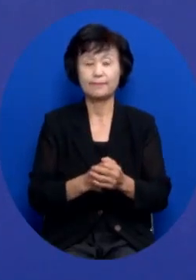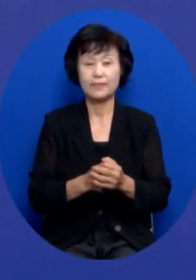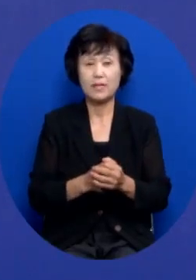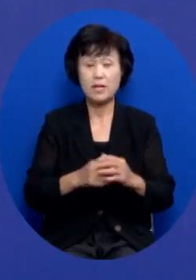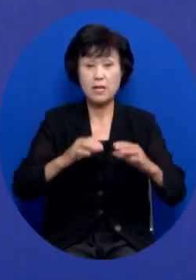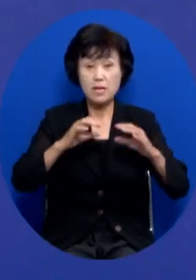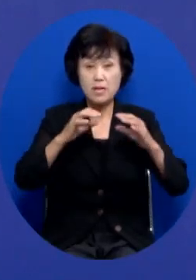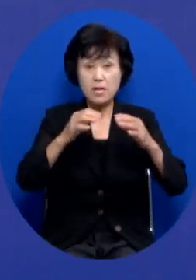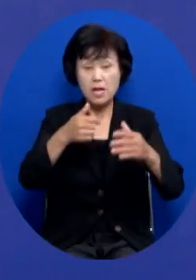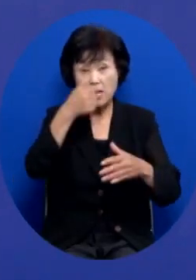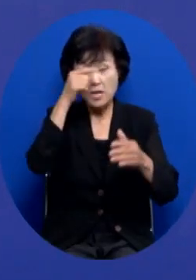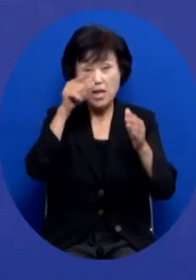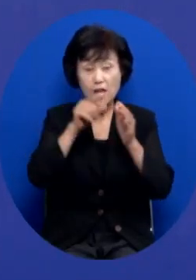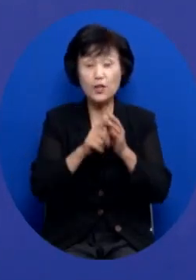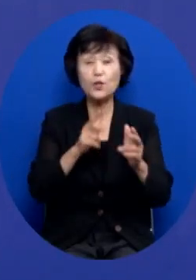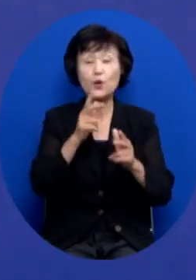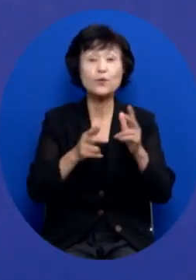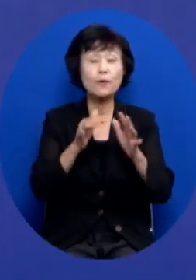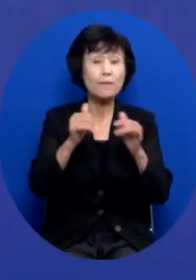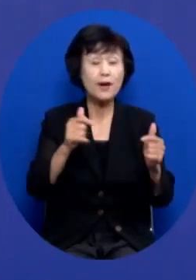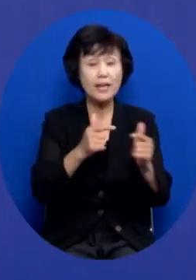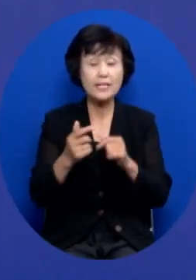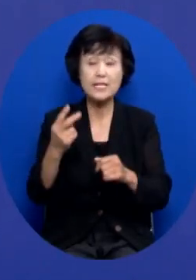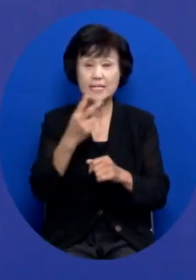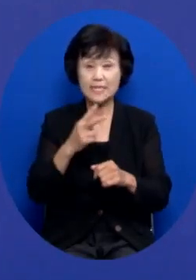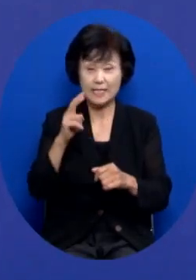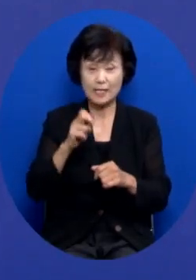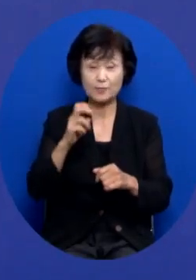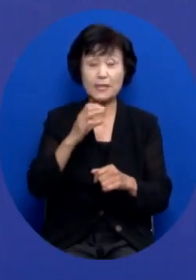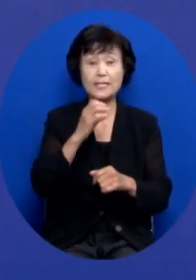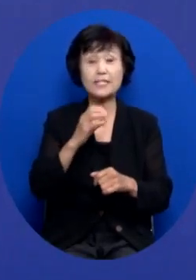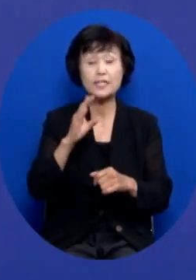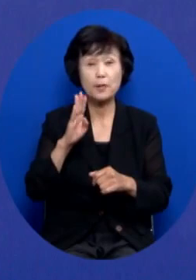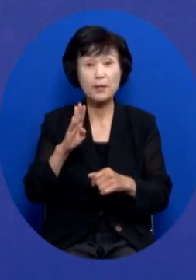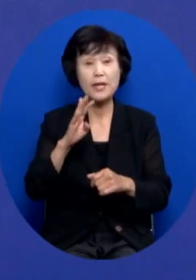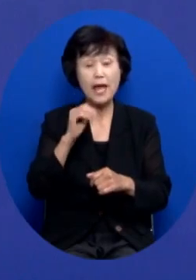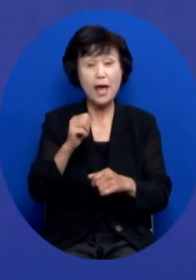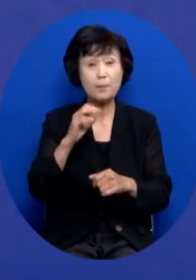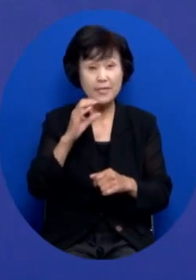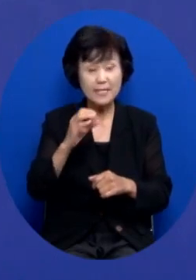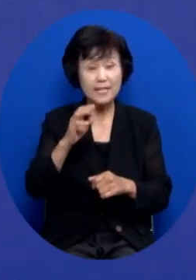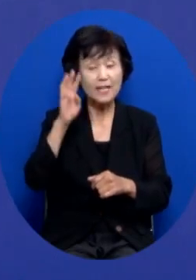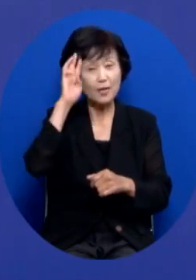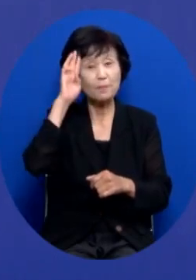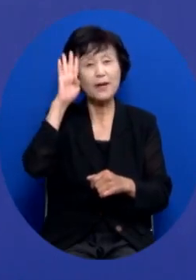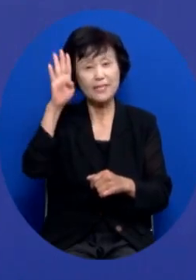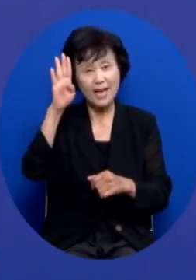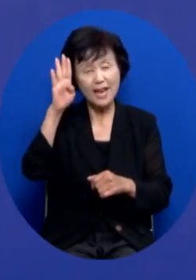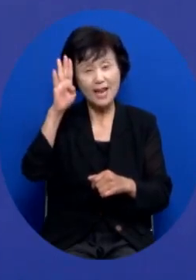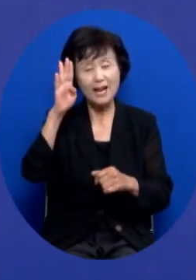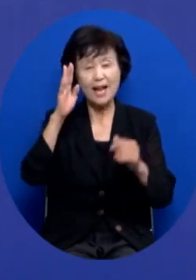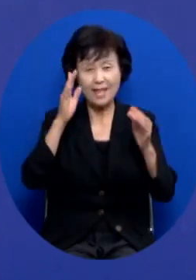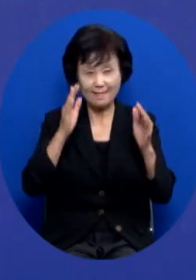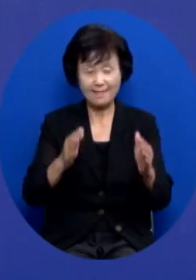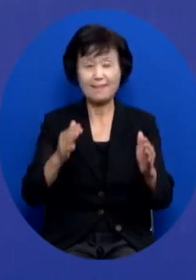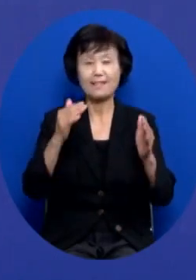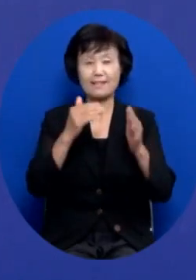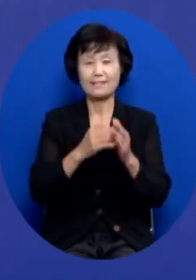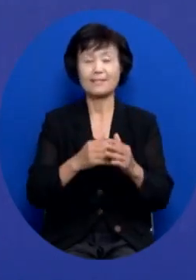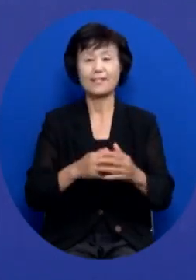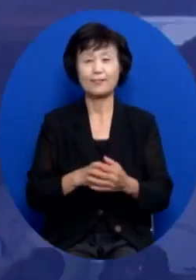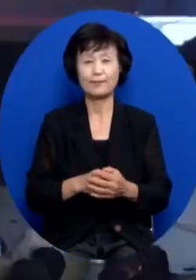전 세계 기독실업인들의 축제인 2023 CBMC 세계대회가 3박 4일간의 일정을 마치고 18일